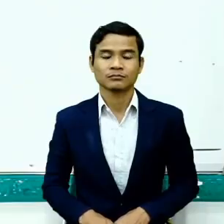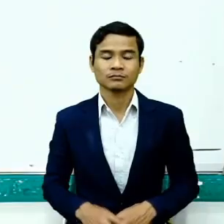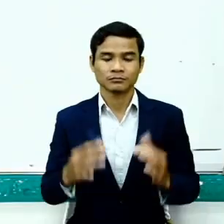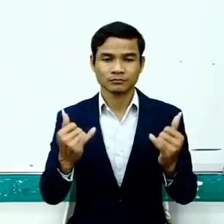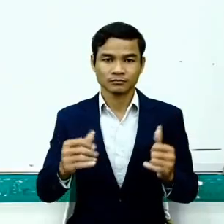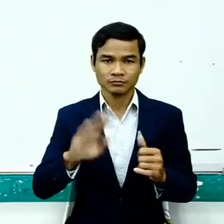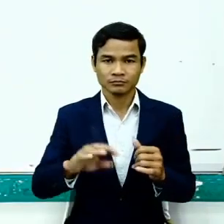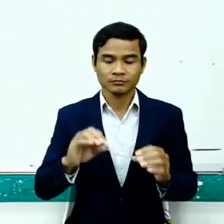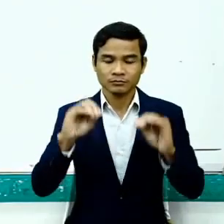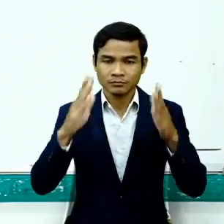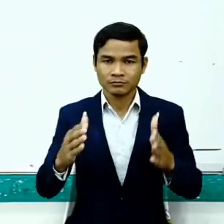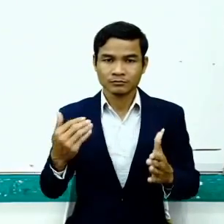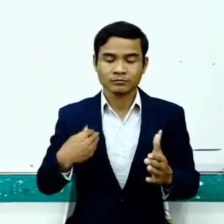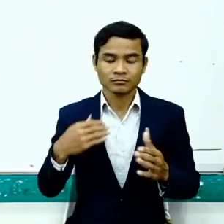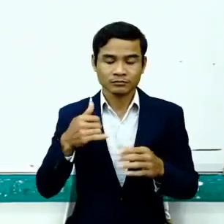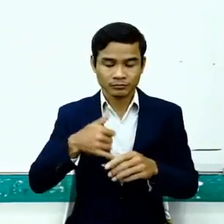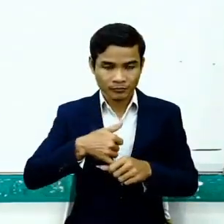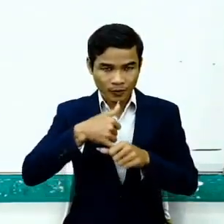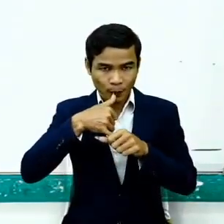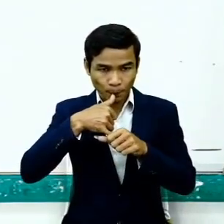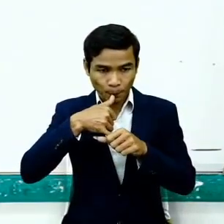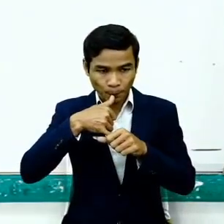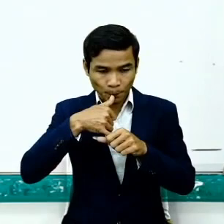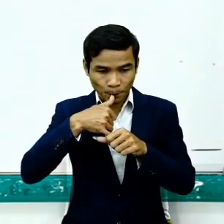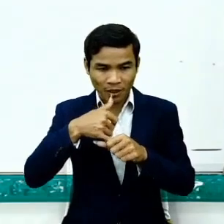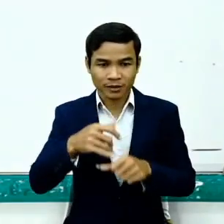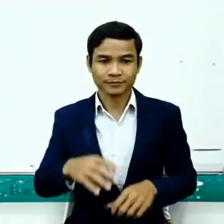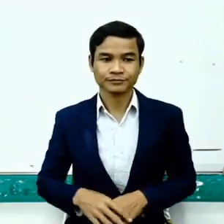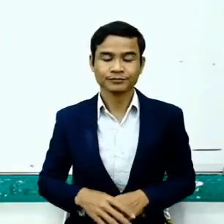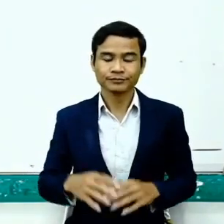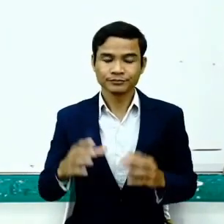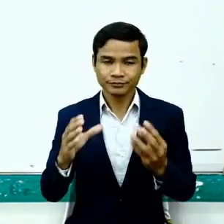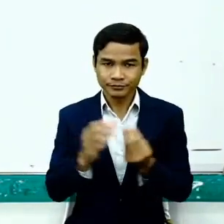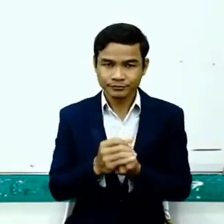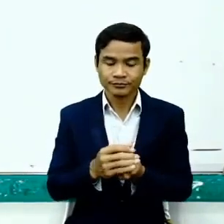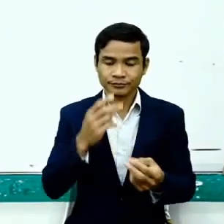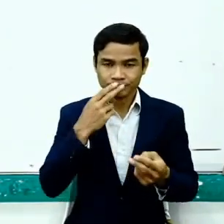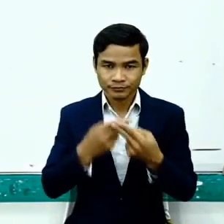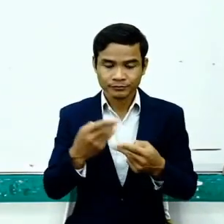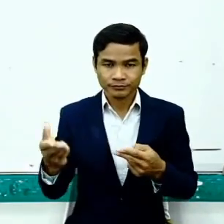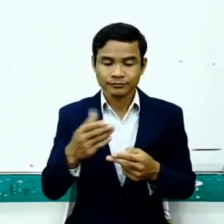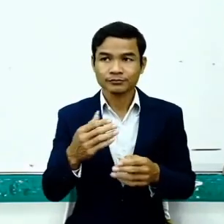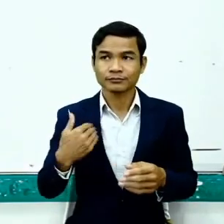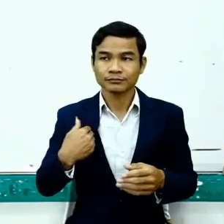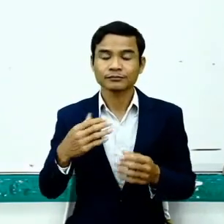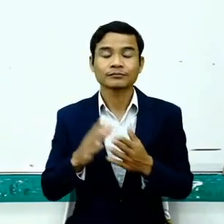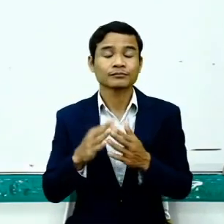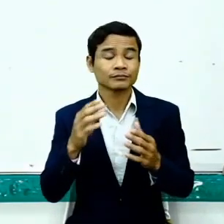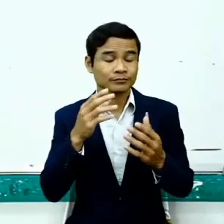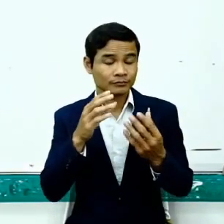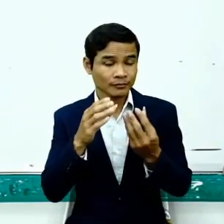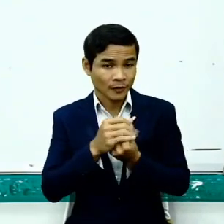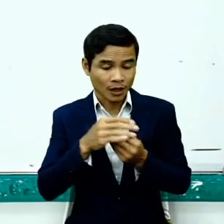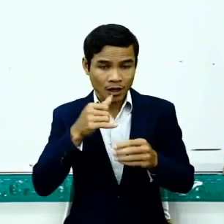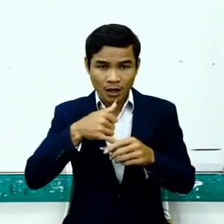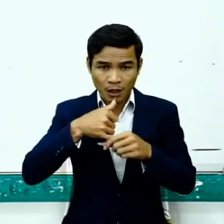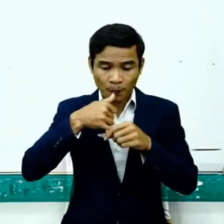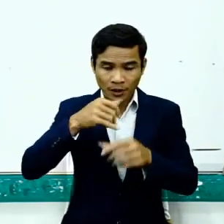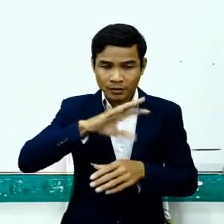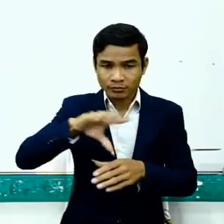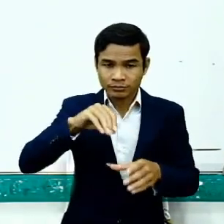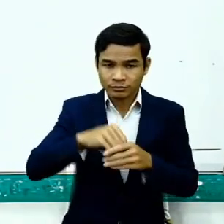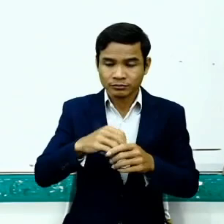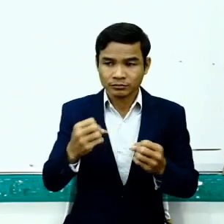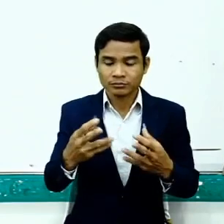Chà chắc cứ nè cổ mình bông bông bơ chà. Chà rộp mình chùm lại á. Bông bông bơ hàng mục nữa nó con mơ tặng ọc này.